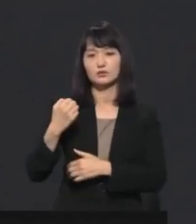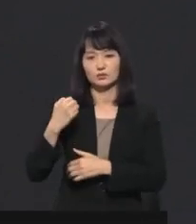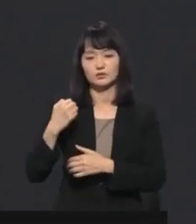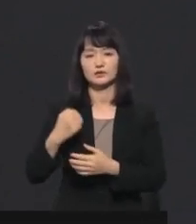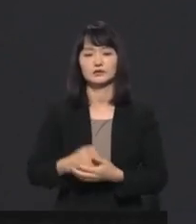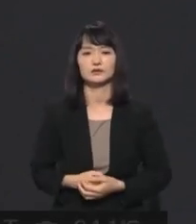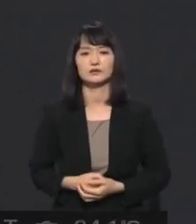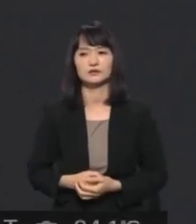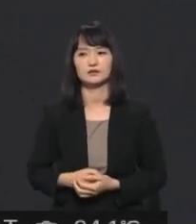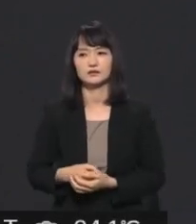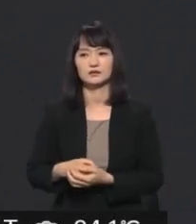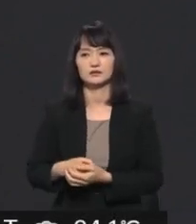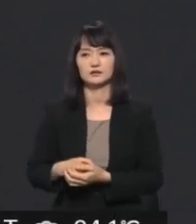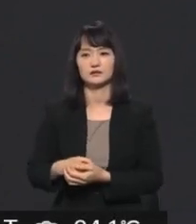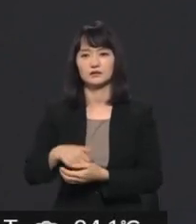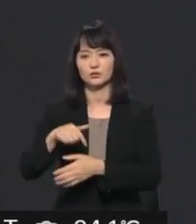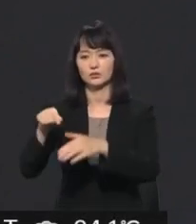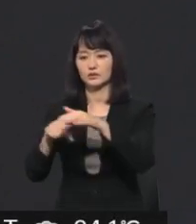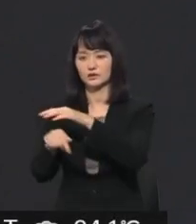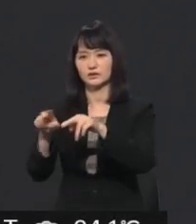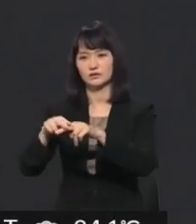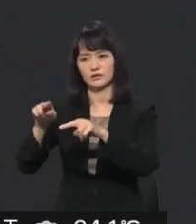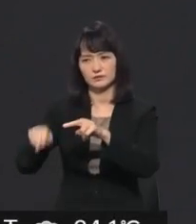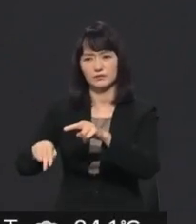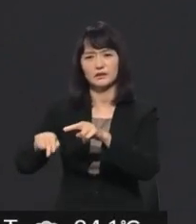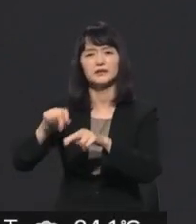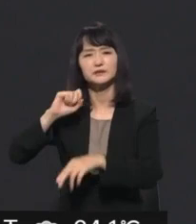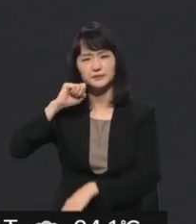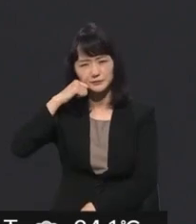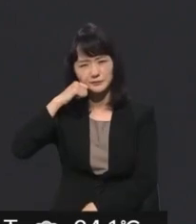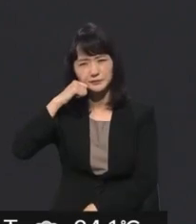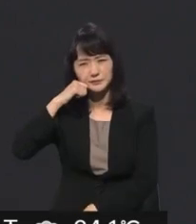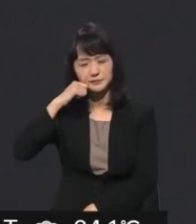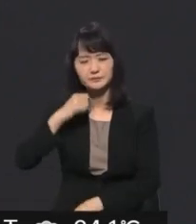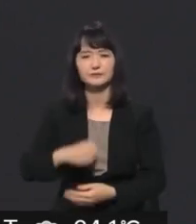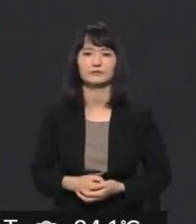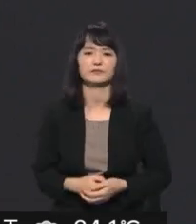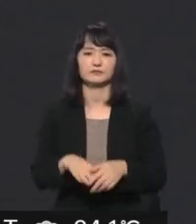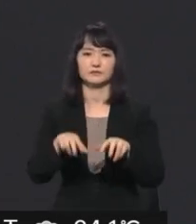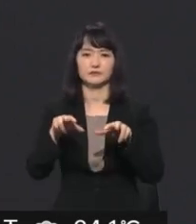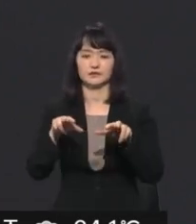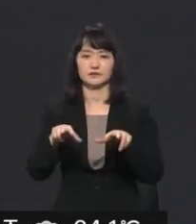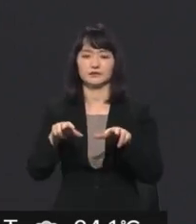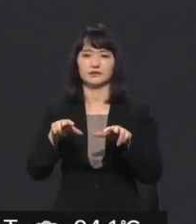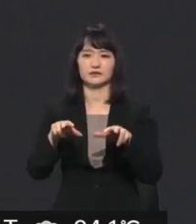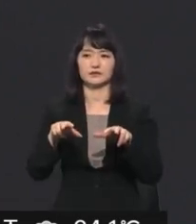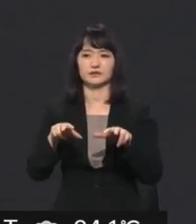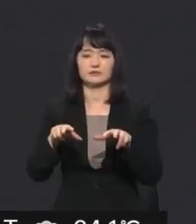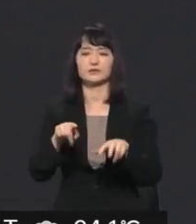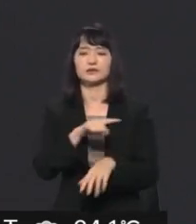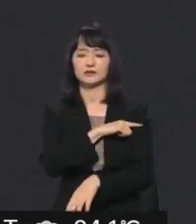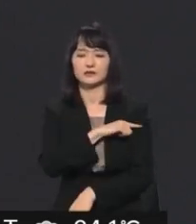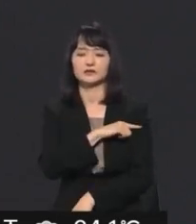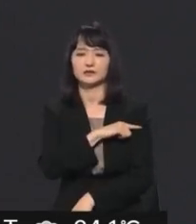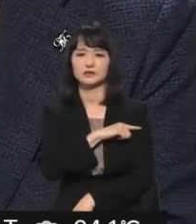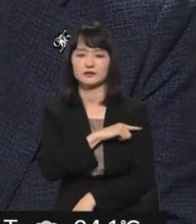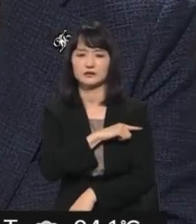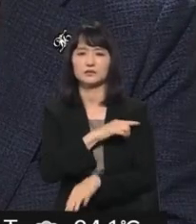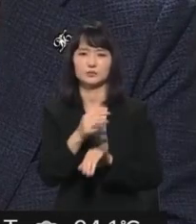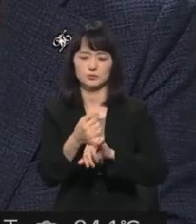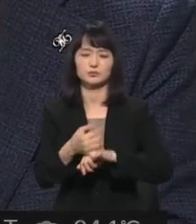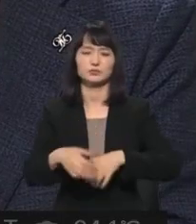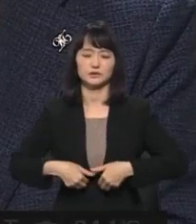그것이 그 쉽진 않다 고 보면 현재 맞게 가고 또 김지헌 치고 좀 생각해봐 지금 거의 최선의 줄이라고 봅니까